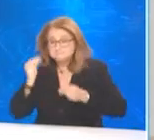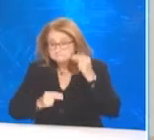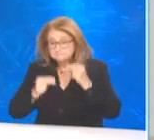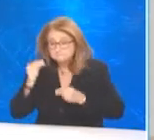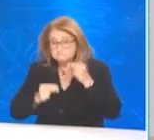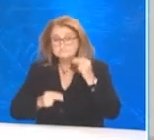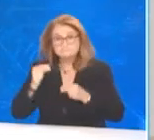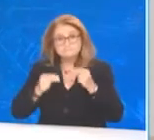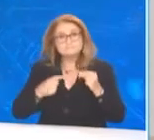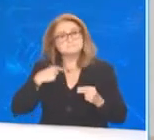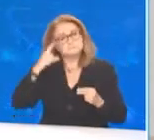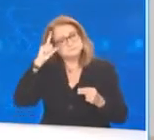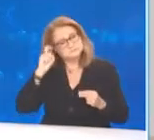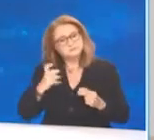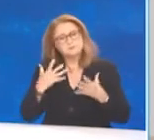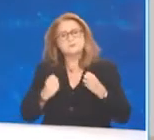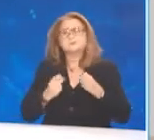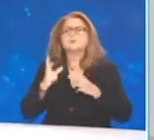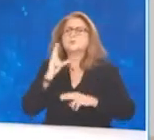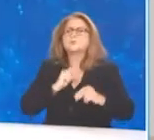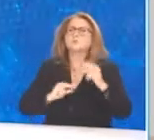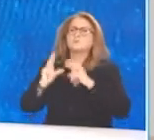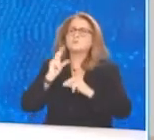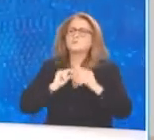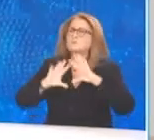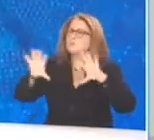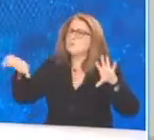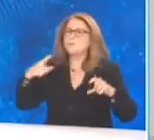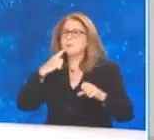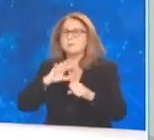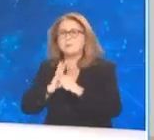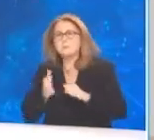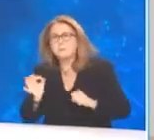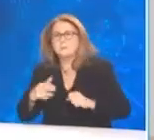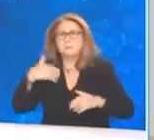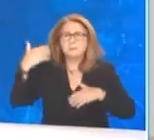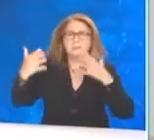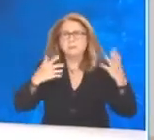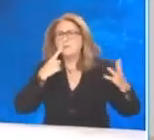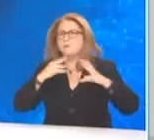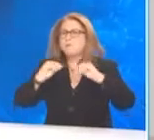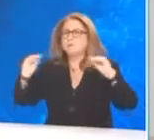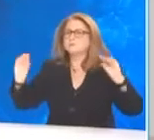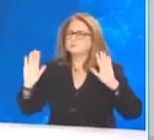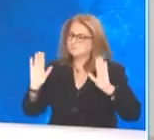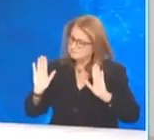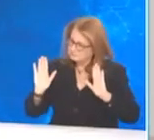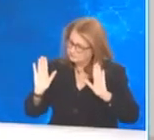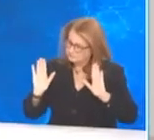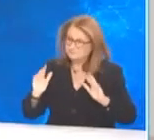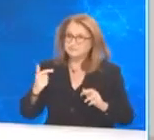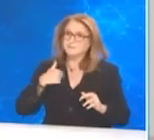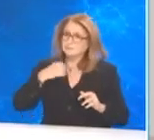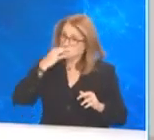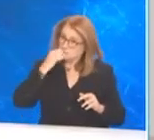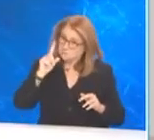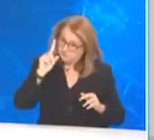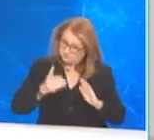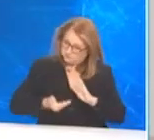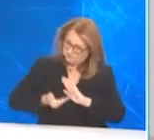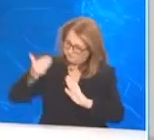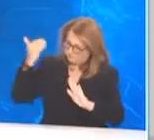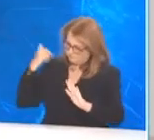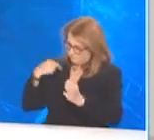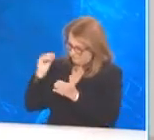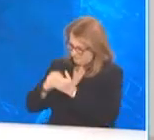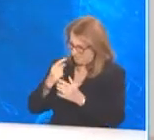μεγάλη συζήτηση σε σχέση με τα κρούσματα, αλλά και να επανέλθω σε μια προηγούμενη ερώτηση, γιατί ίσως να έχει και μια αξία να γίνει ευρύτερα